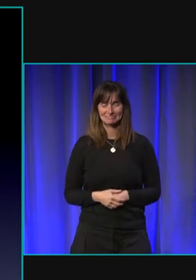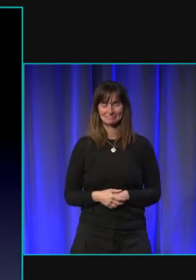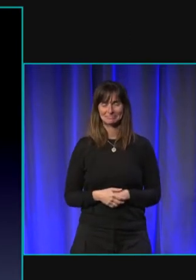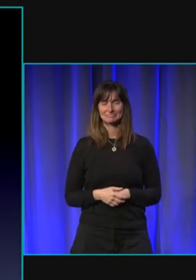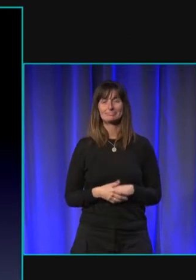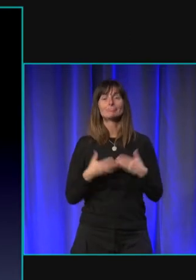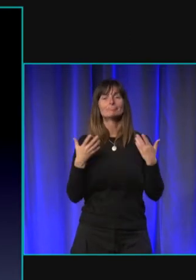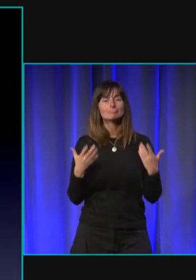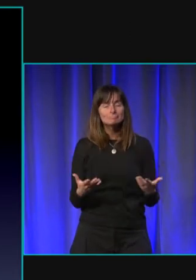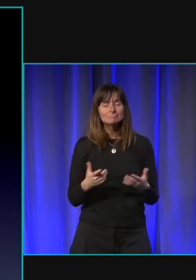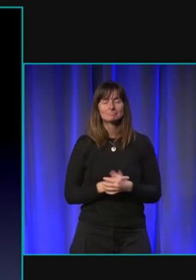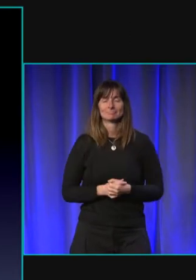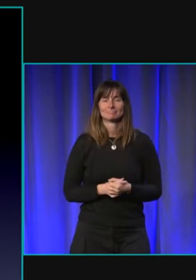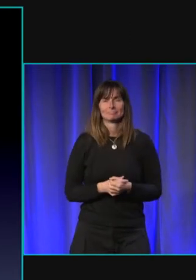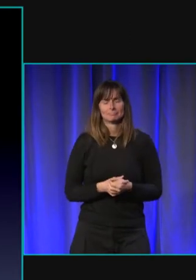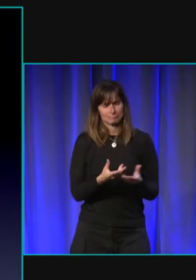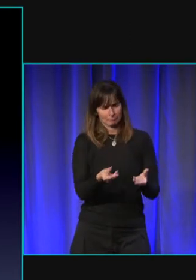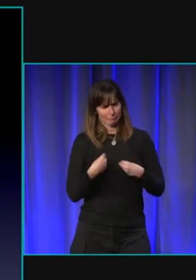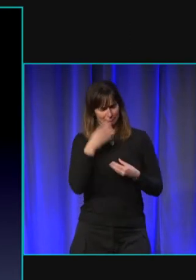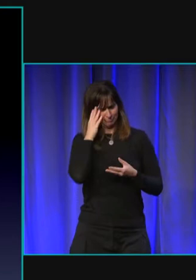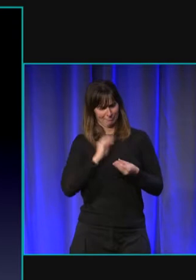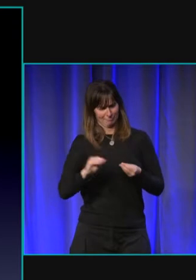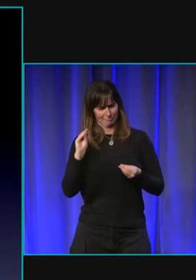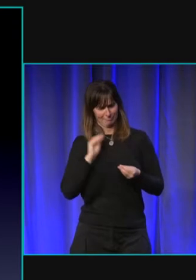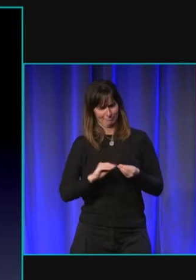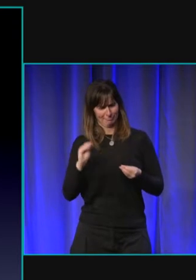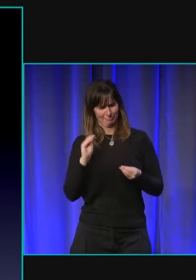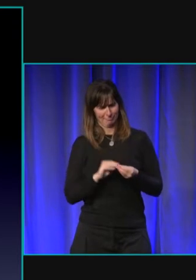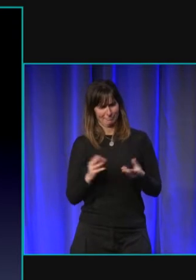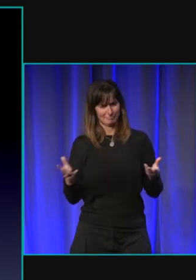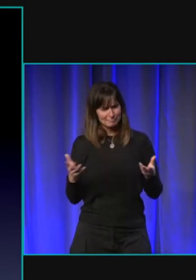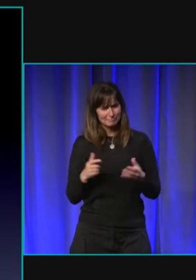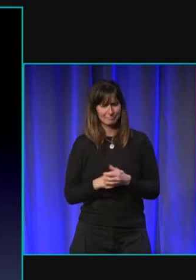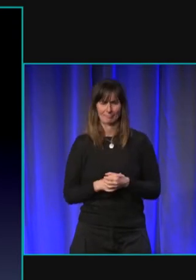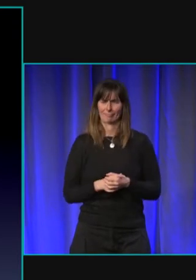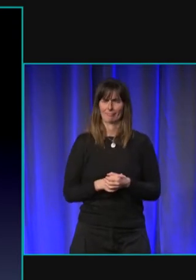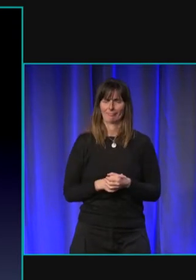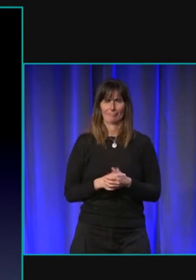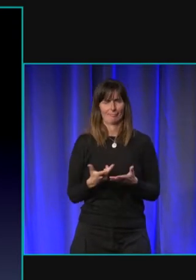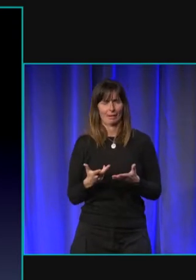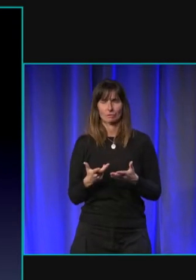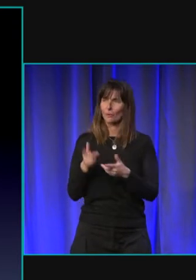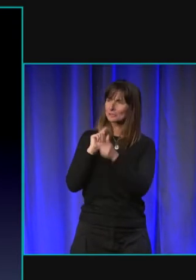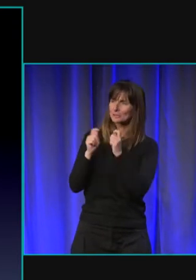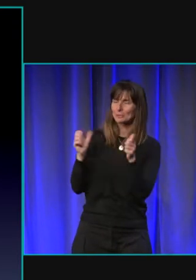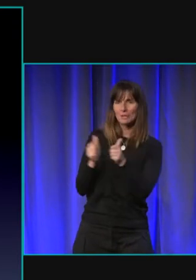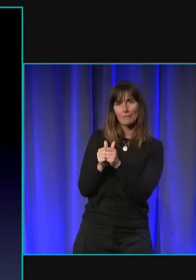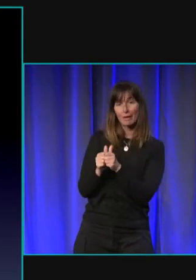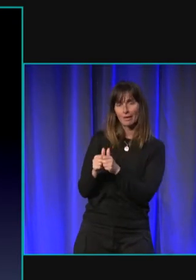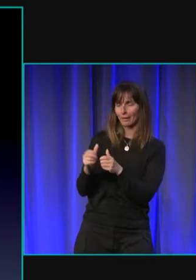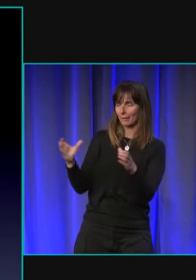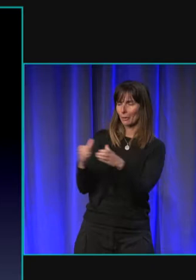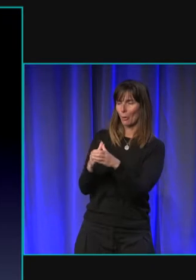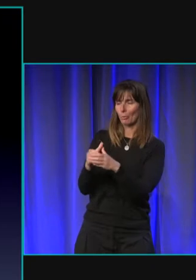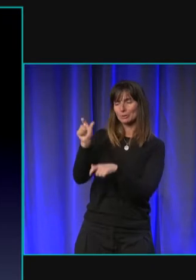Alors, suite à ça, on s'est interrogé, on s'est dit, mais lorsque l'on compare des enfants à des athlètes de haut niveau, des athlètes